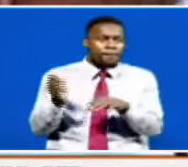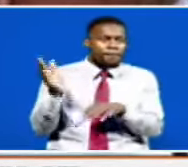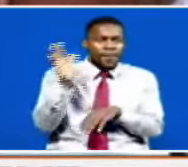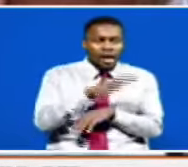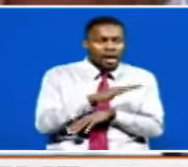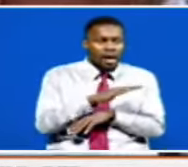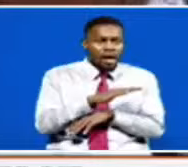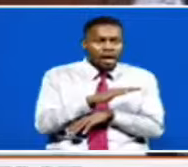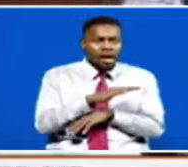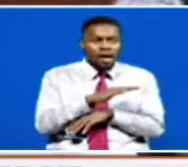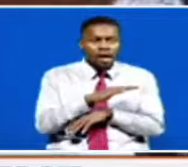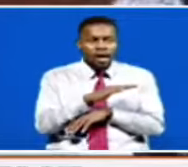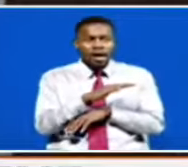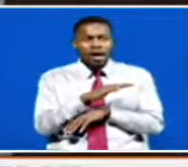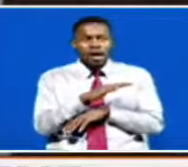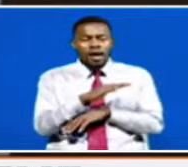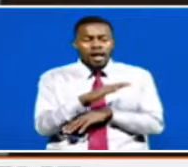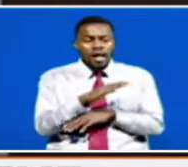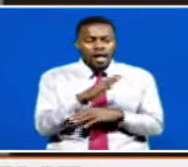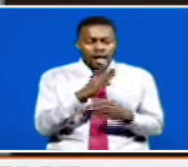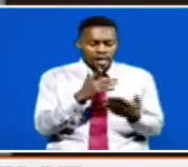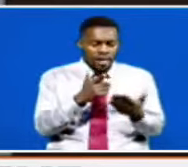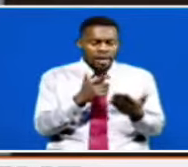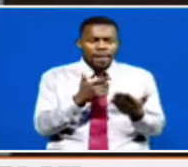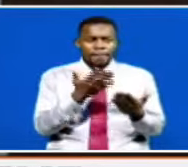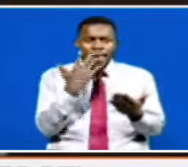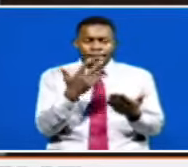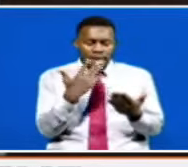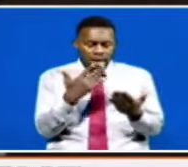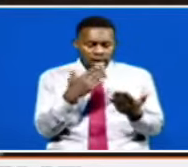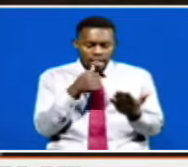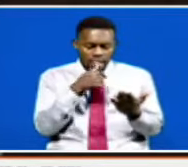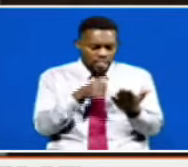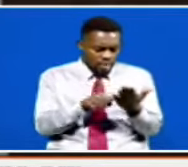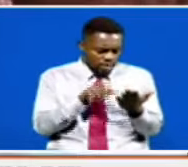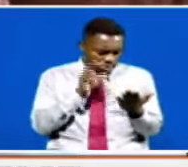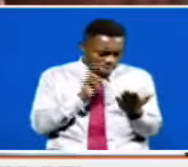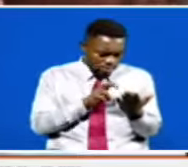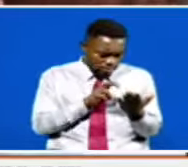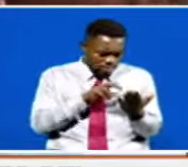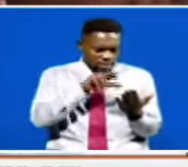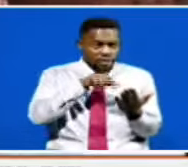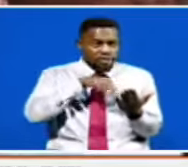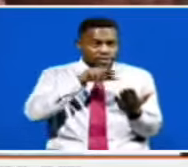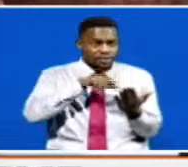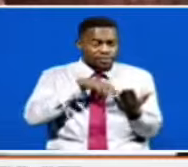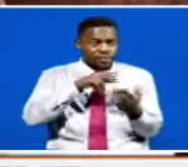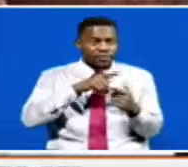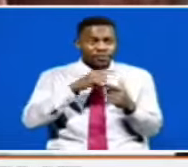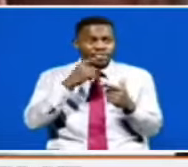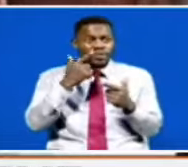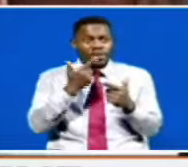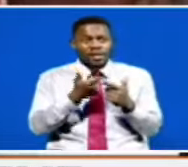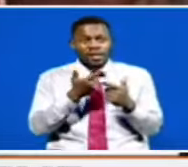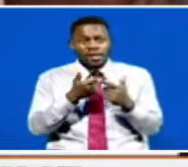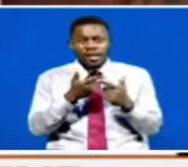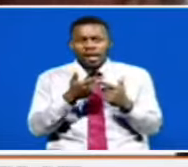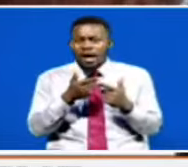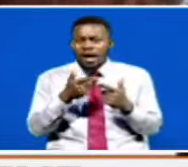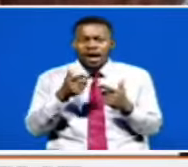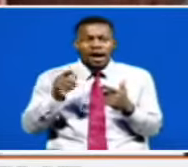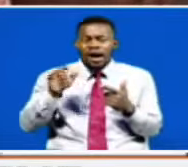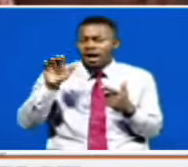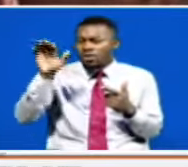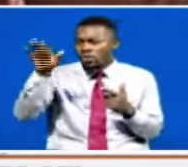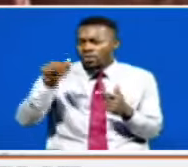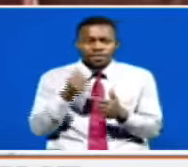9. Nikaona barua kwa mlangoni. Kuangalia barua vizuri nikaita hao. Nikamwambia ebu rudini muone